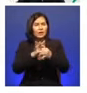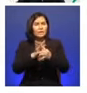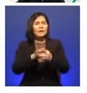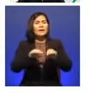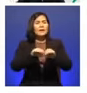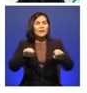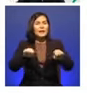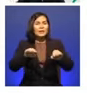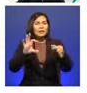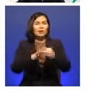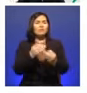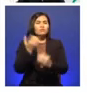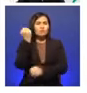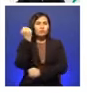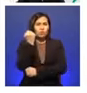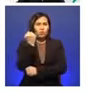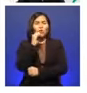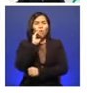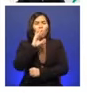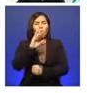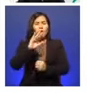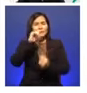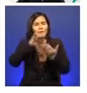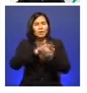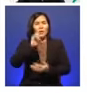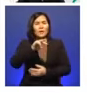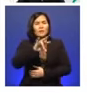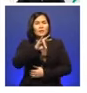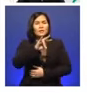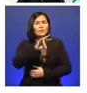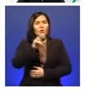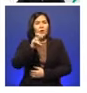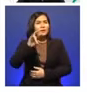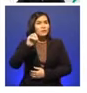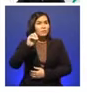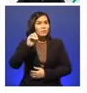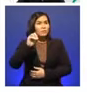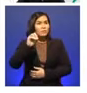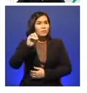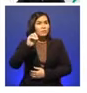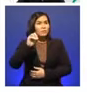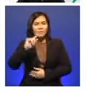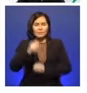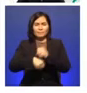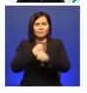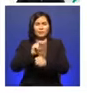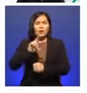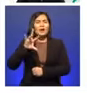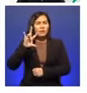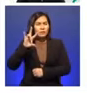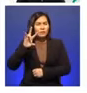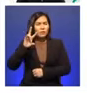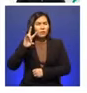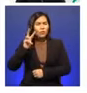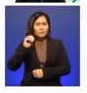ะว่าเส้นความยากจนเฉลี่ยของประเทศคือ 2,762 บาทนะครับล่าสุดในปี2563นะครับสำหรับสไลด์ถัด